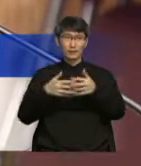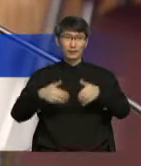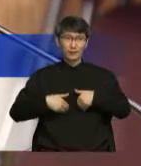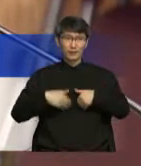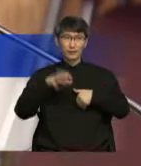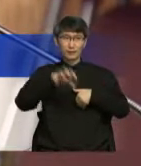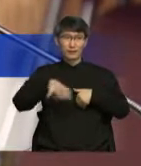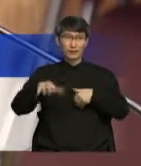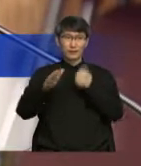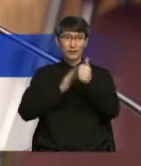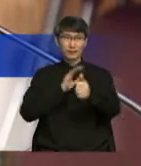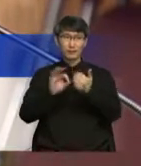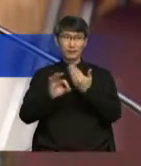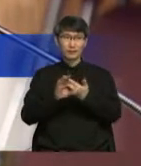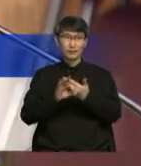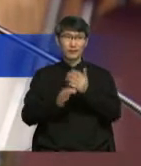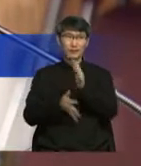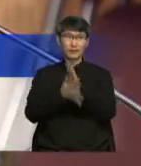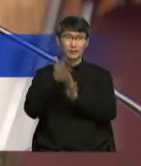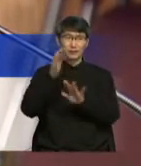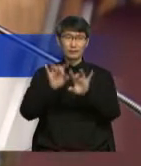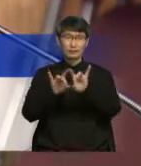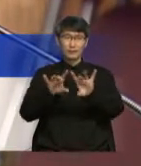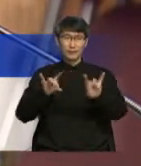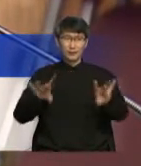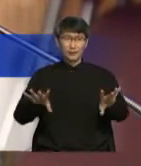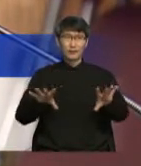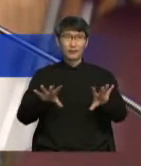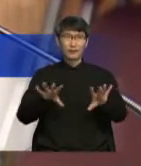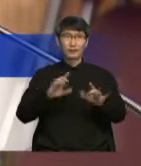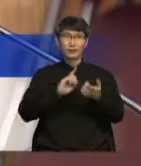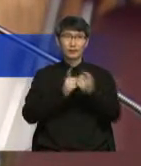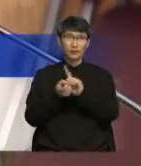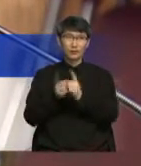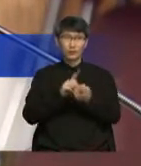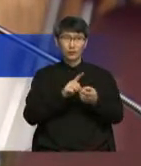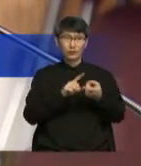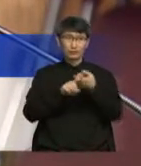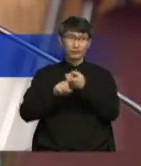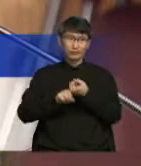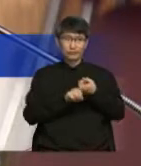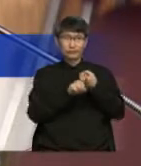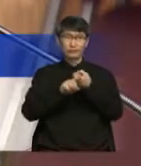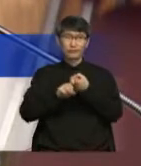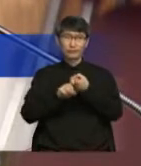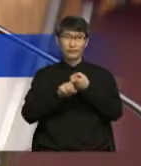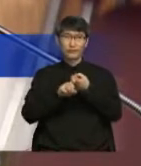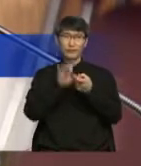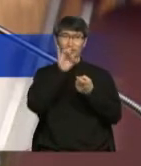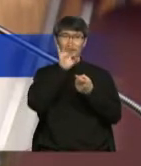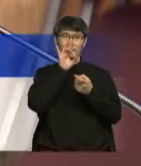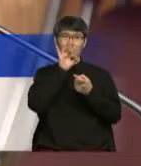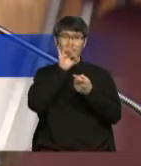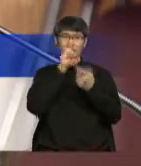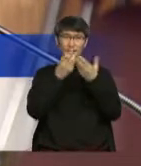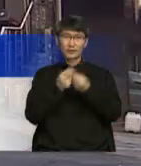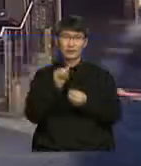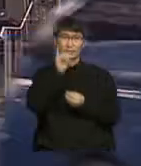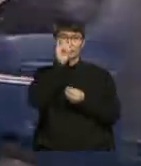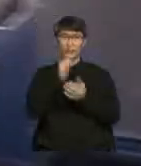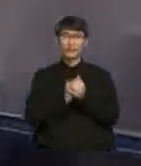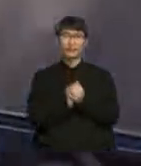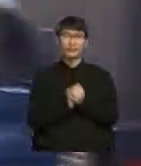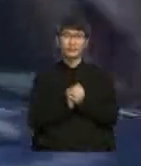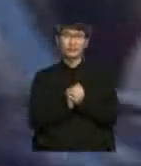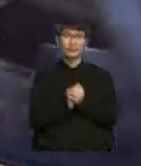같은데 남악 뭐하는데 비타민 개방을 뜬 뼈와 단위로 어떤 경우와 현경 들어